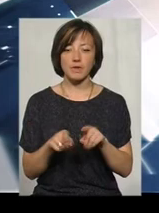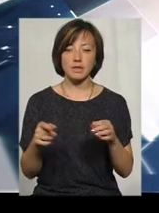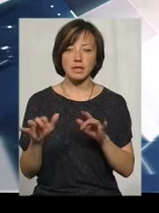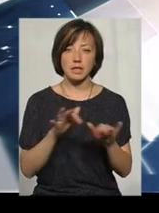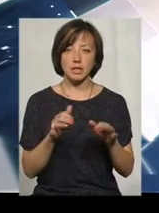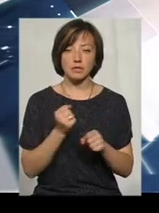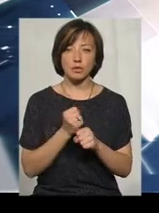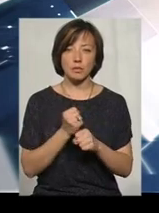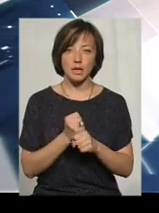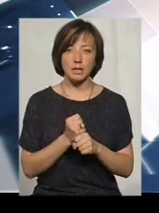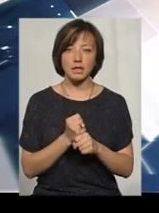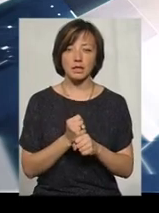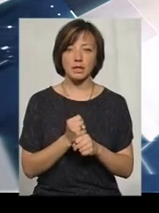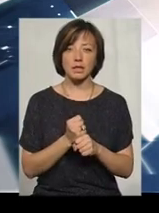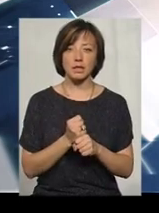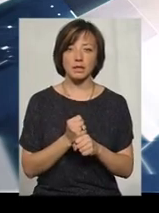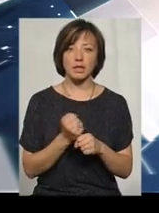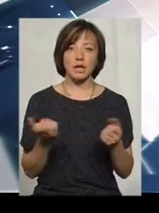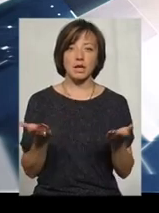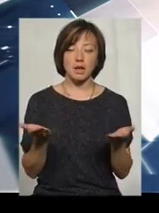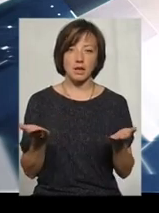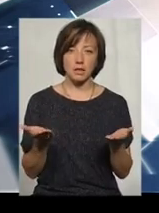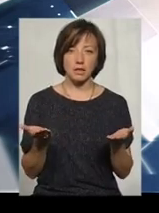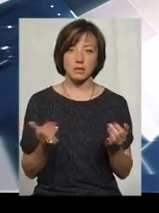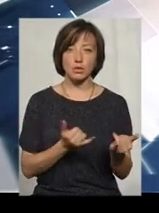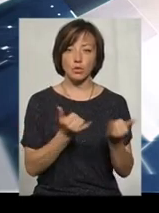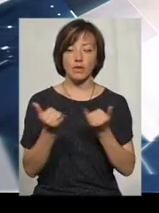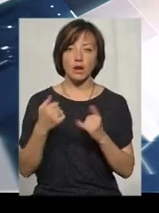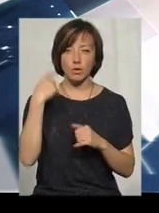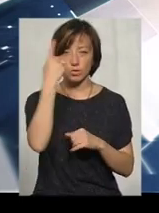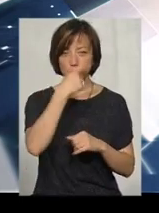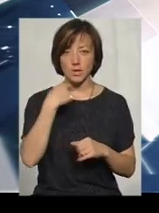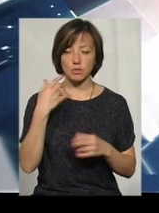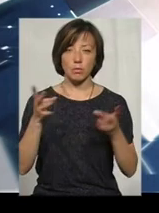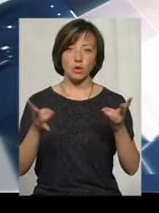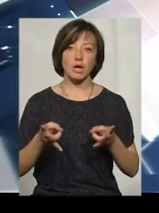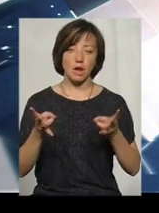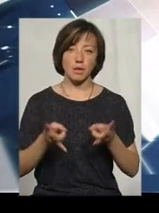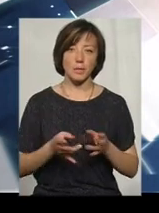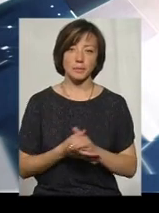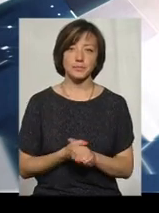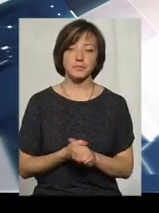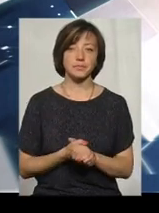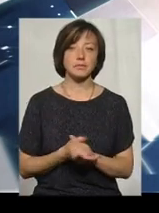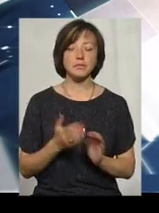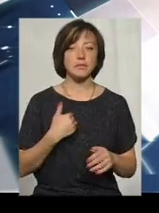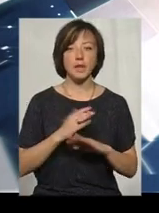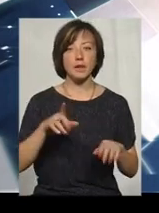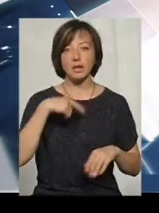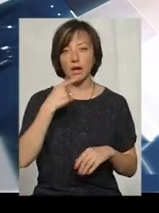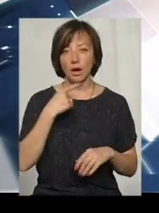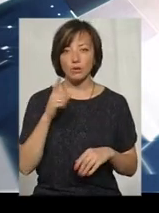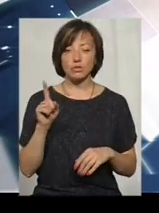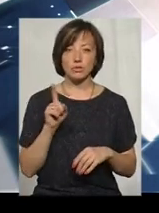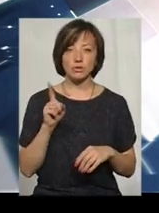вчинки зробити, діяти, які задовільняють особисто його потреби. Не кажу, що це, і